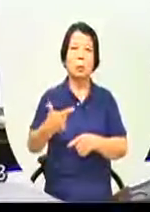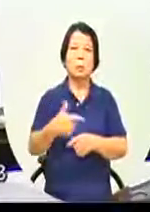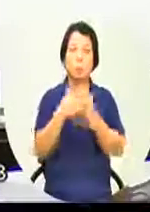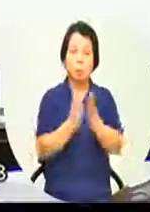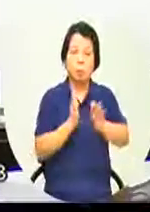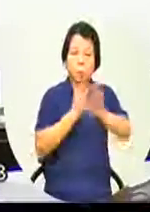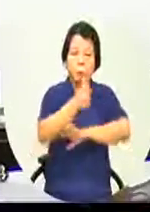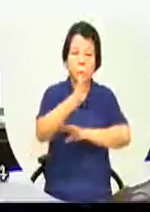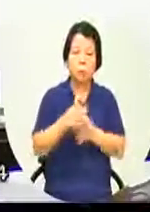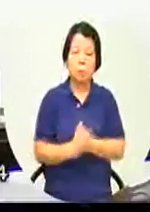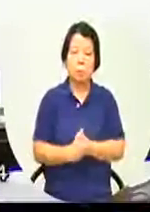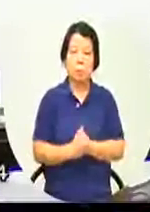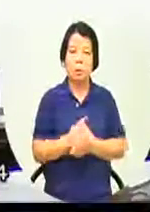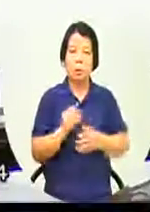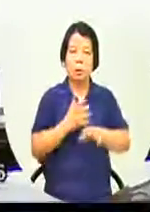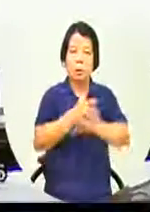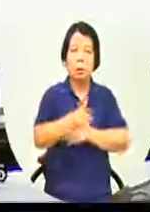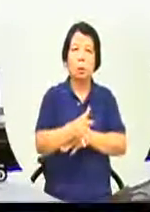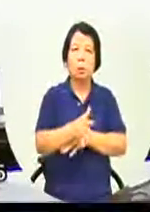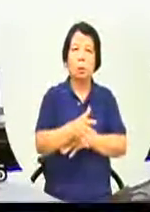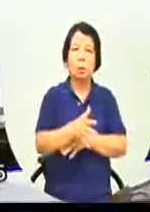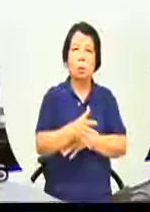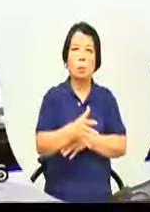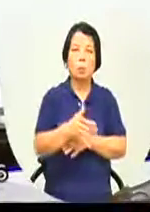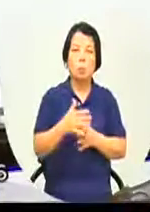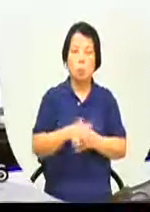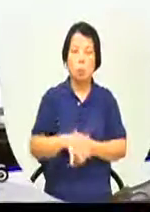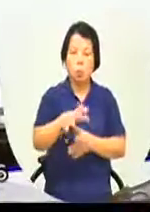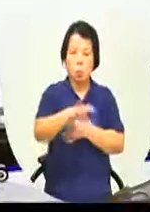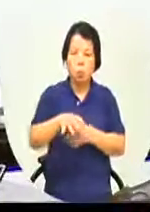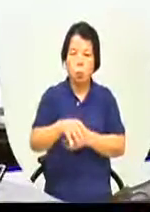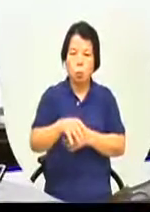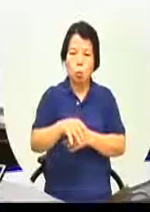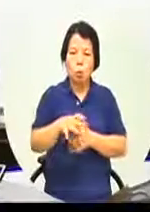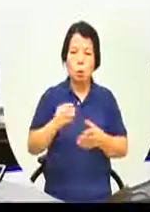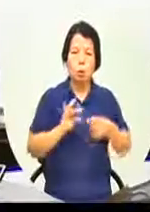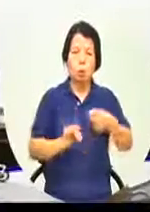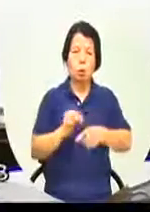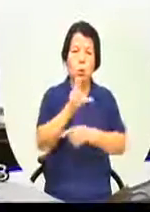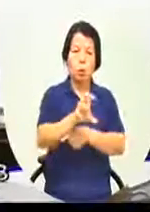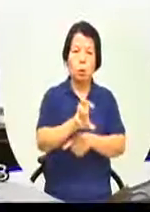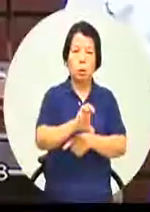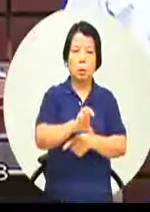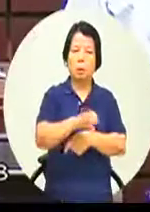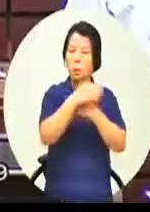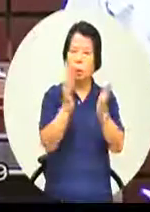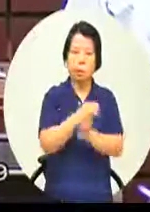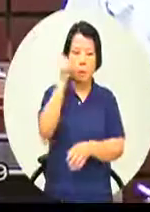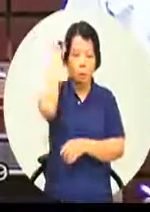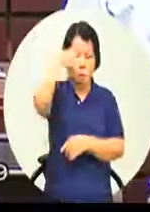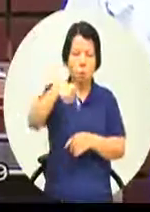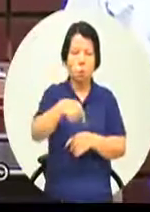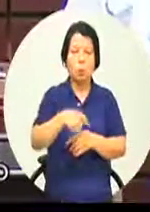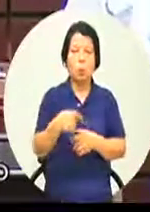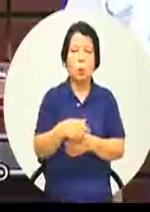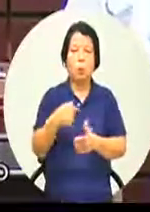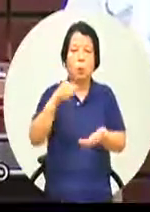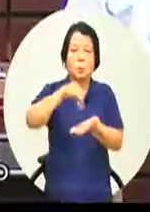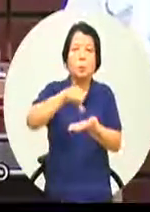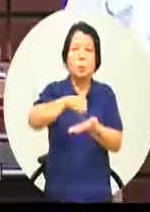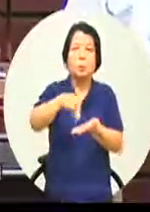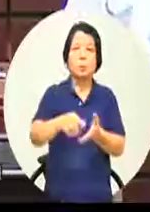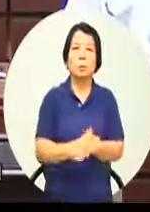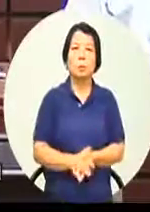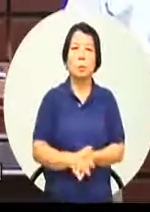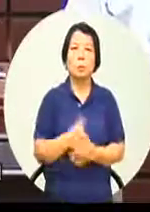超过90%的农地是用惯性农法，对不对？ 我在这里跟张岩报告哈，我们的生